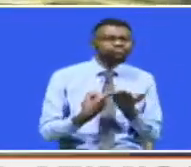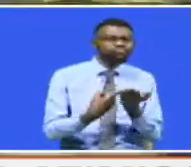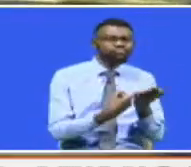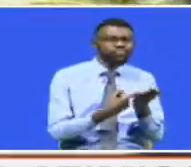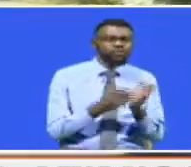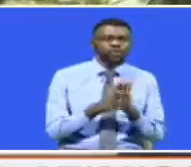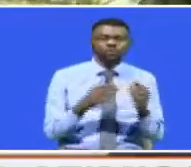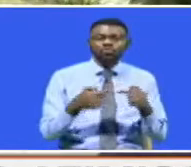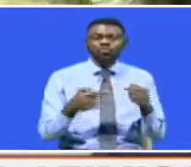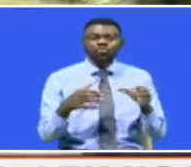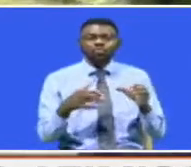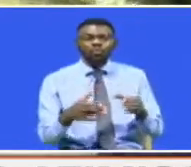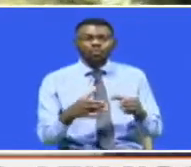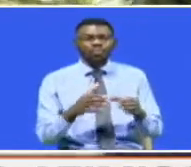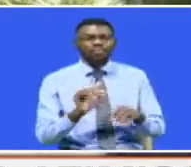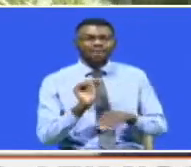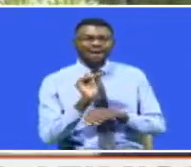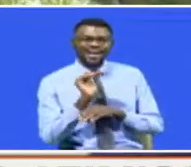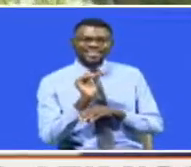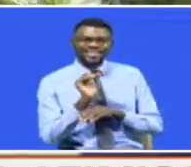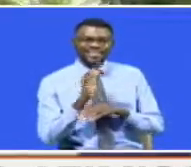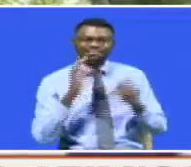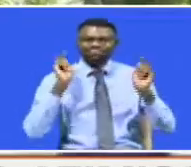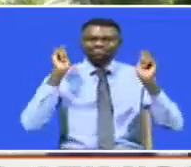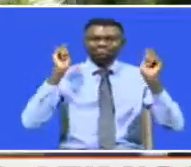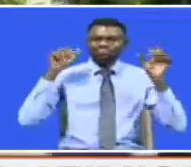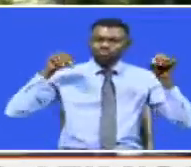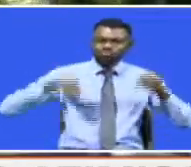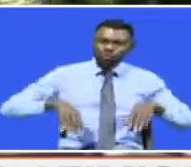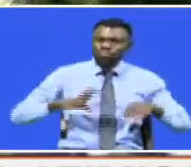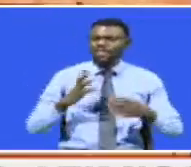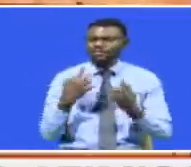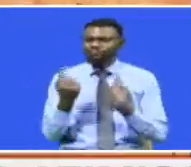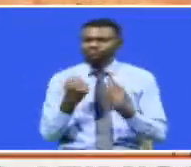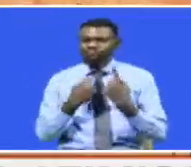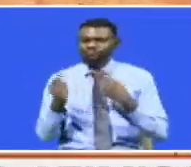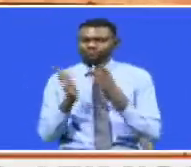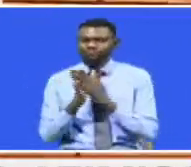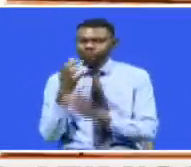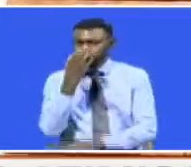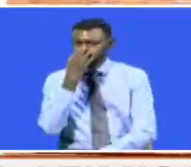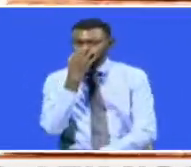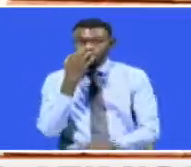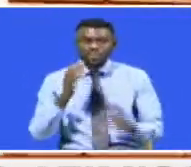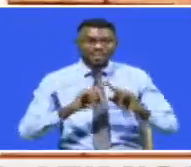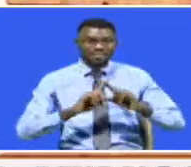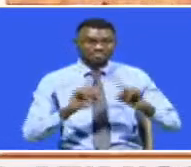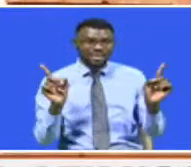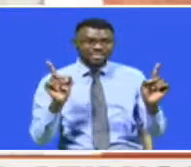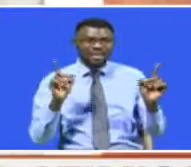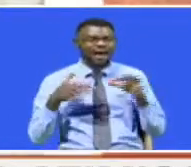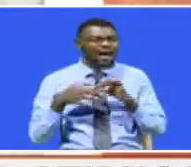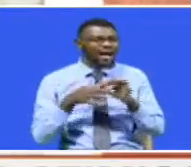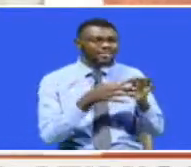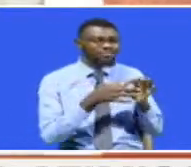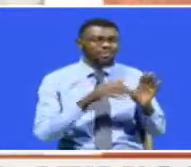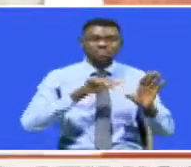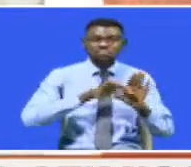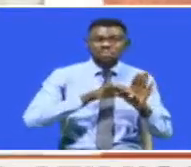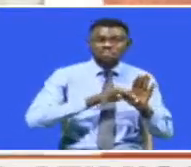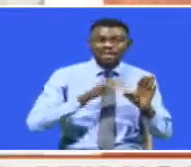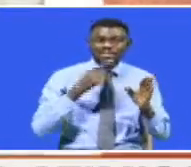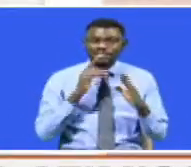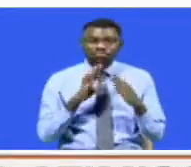kutuliza maandamano na kukumbatia mazungumzo ya maridhiano na Rais William Ruto. Hata hivyo, kulingana na wanaazimio, so I'm